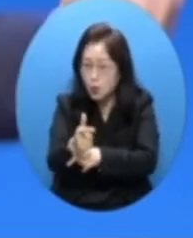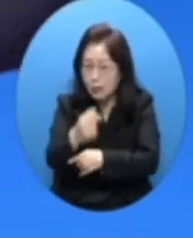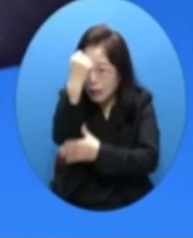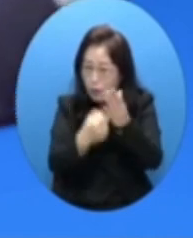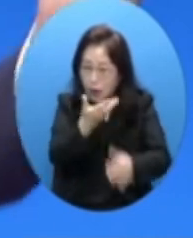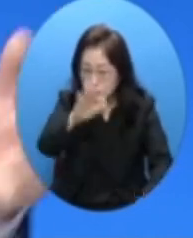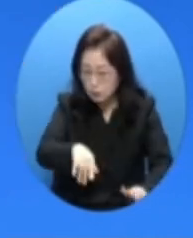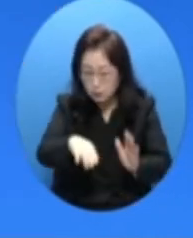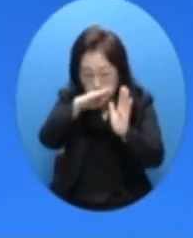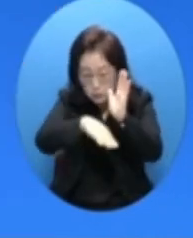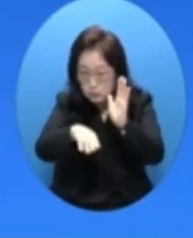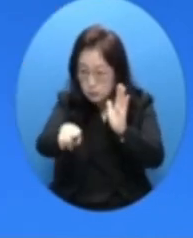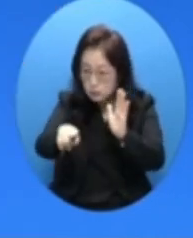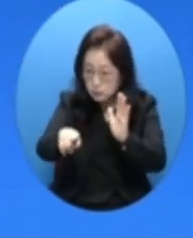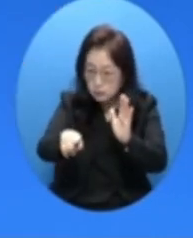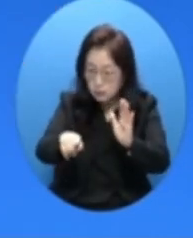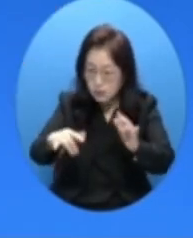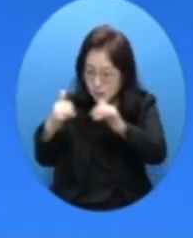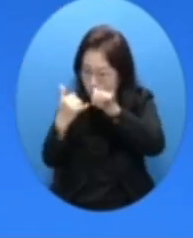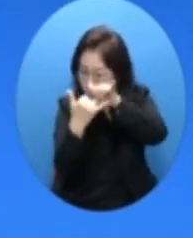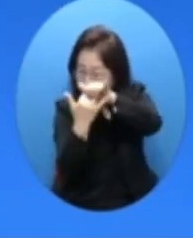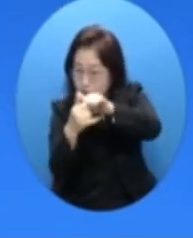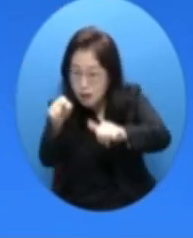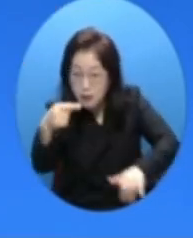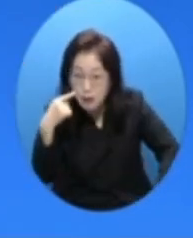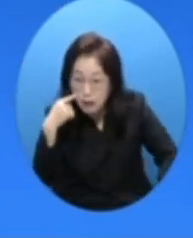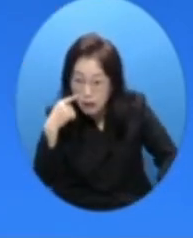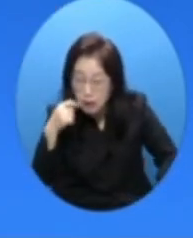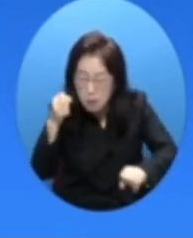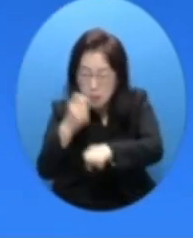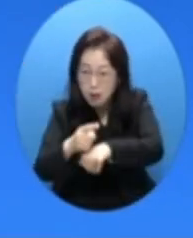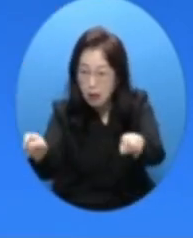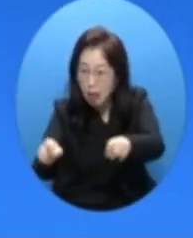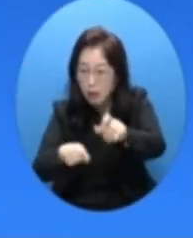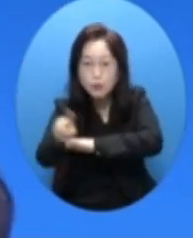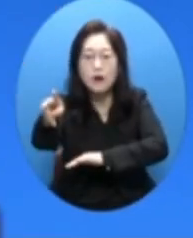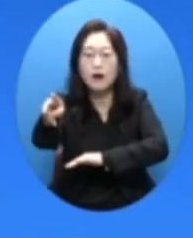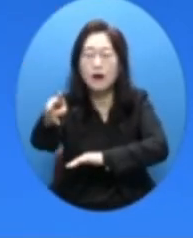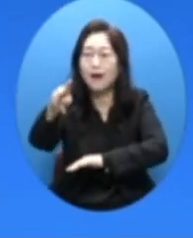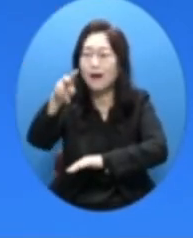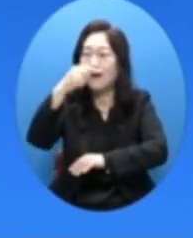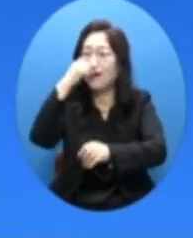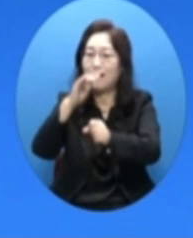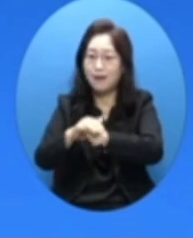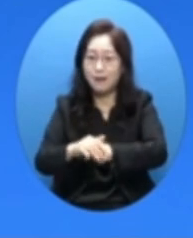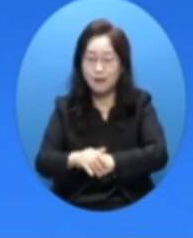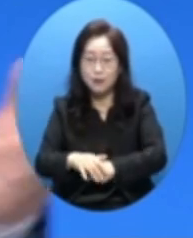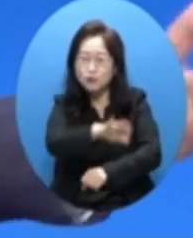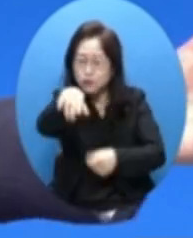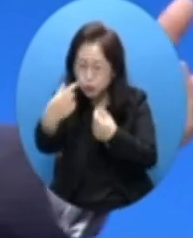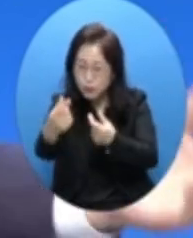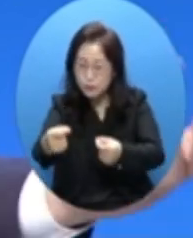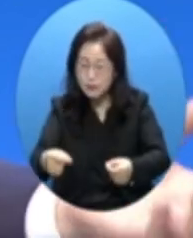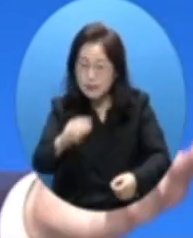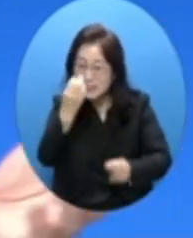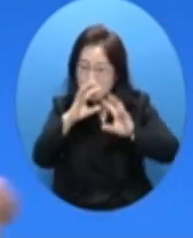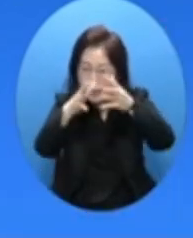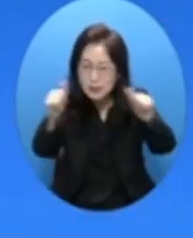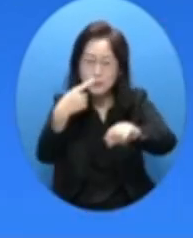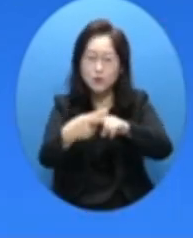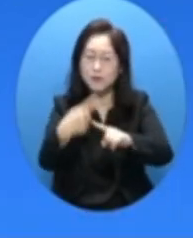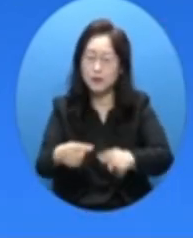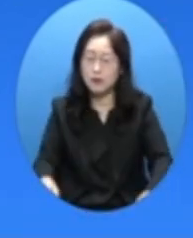무기를 버리고 다 도망갔어요 여러분이 사람에게 똑같습니다 싸 보기 전에 이미 이미 우린 다 죽었다 왜 우리를 종살하게